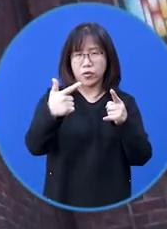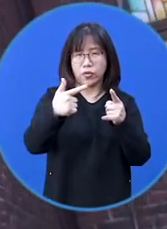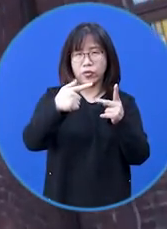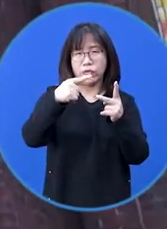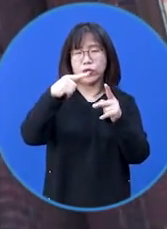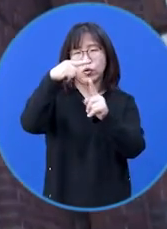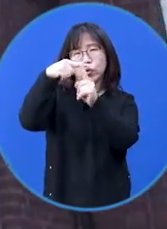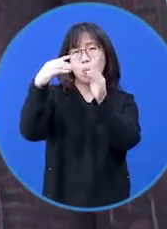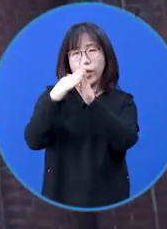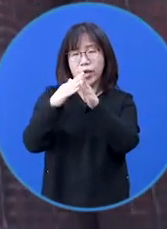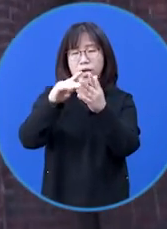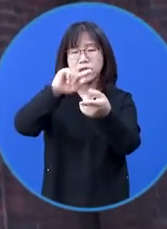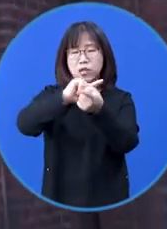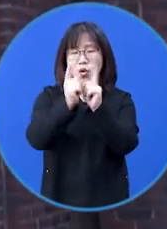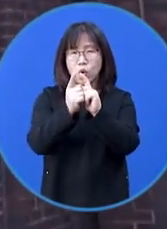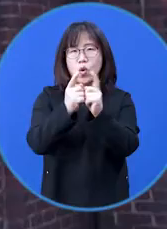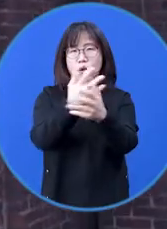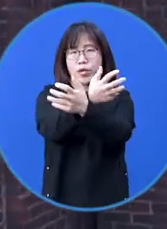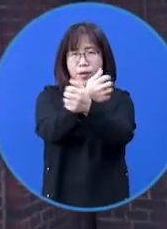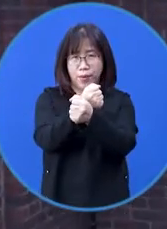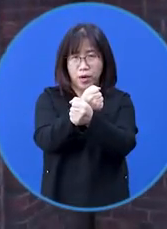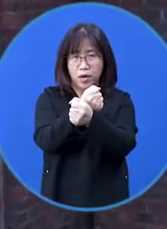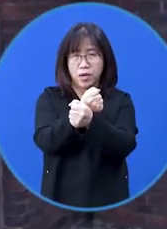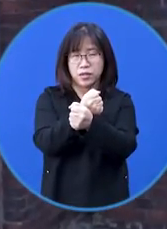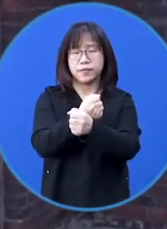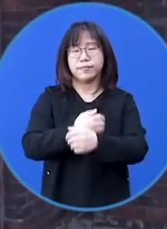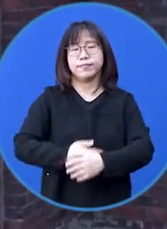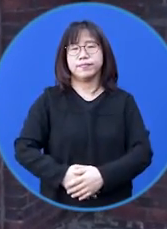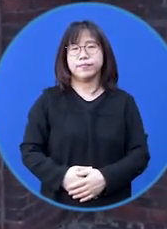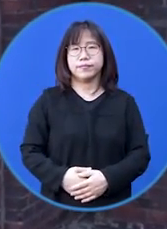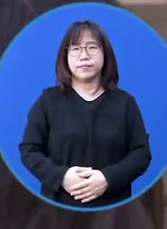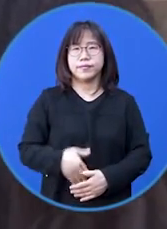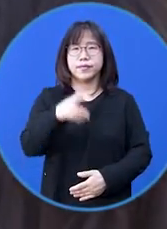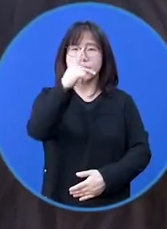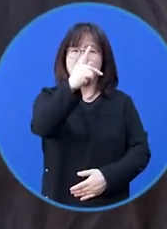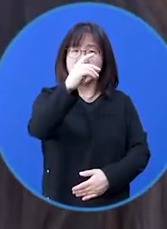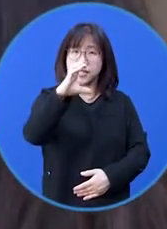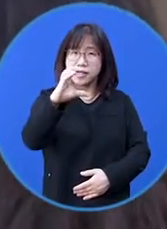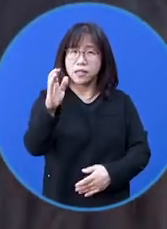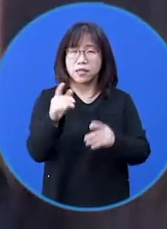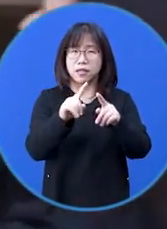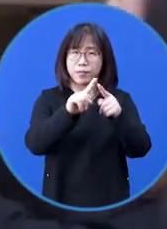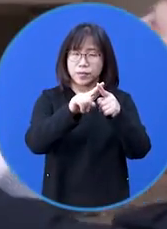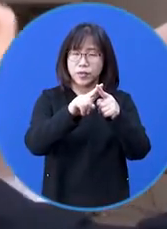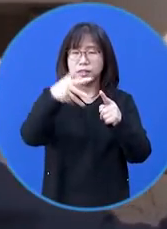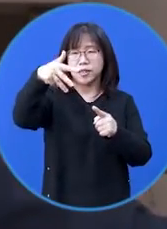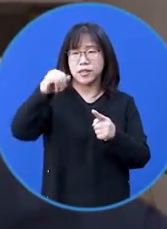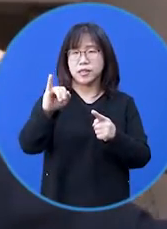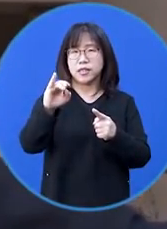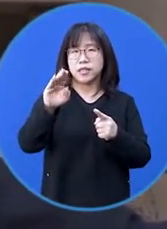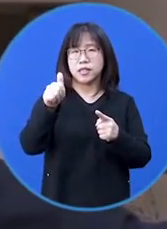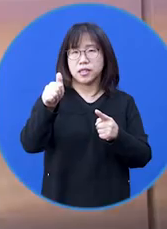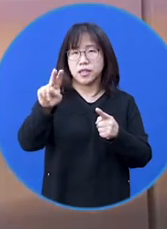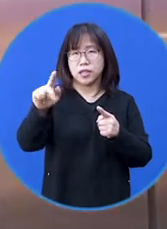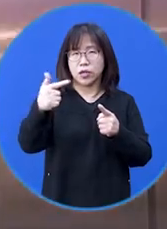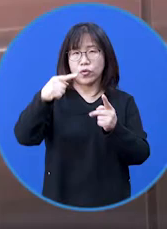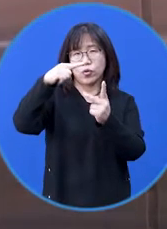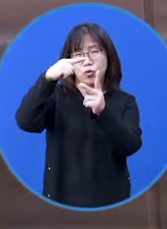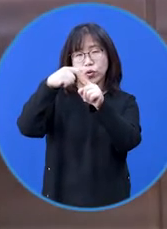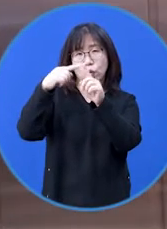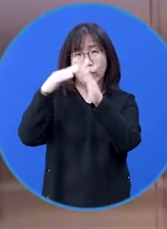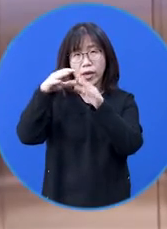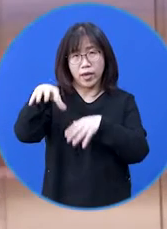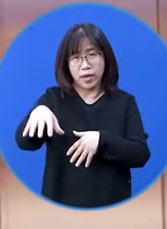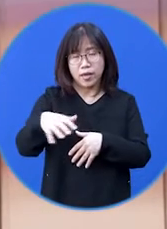업무협약을 맺고 가출 청소년들의 울타리를 마련했습니다. KC대학교와 치연교회 두 곳에 문을 연